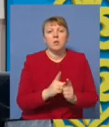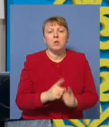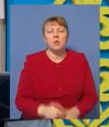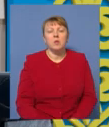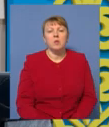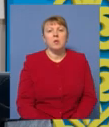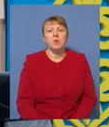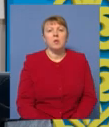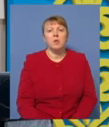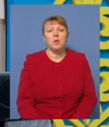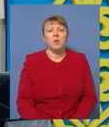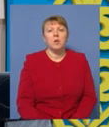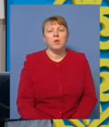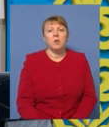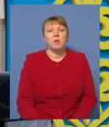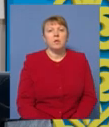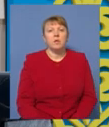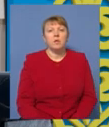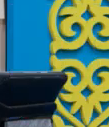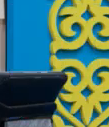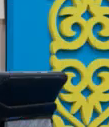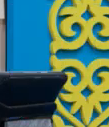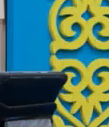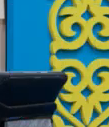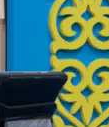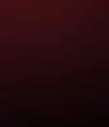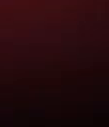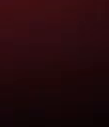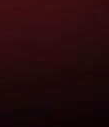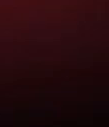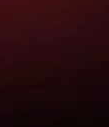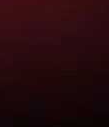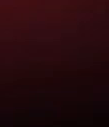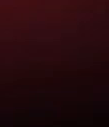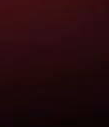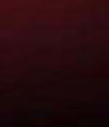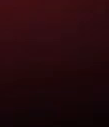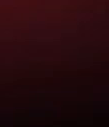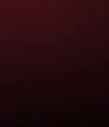доброго. Вы смотрели программу «Опираясь на закон». До свидания.